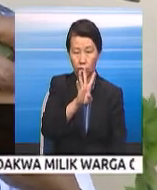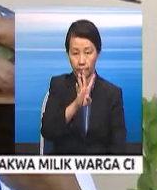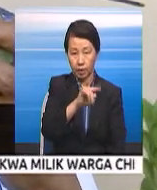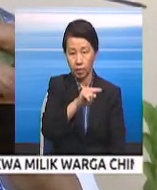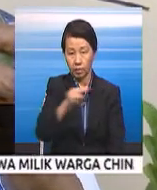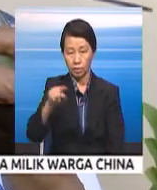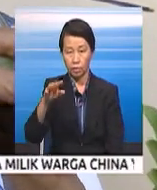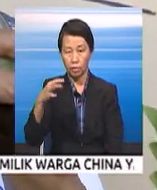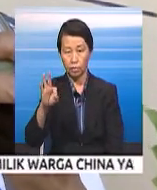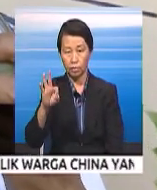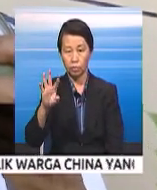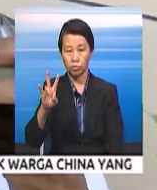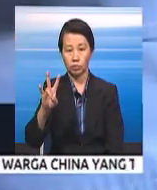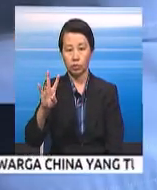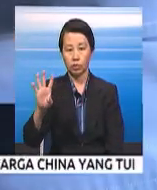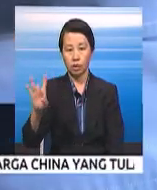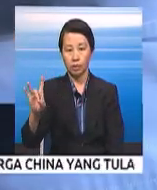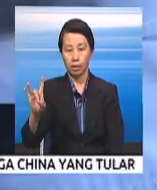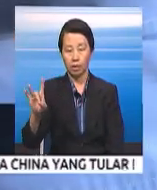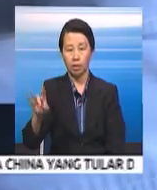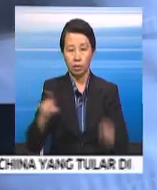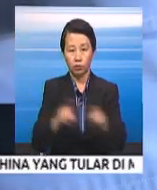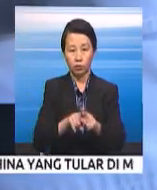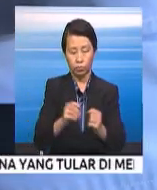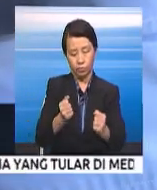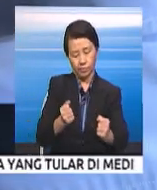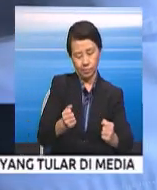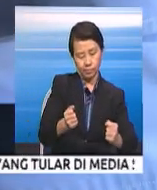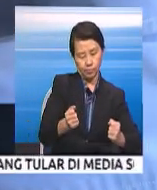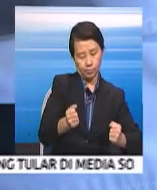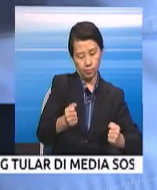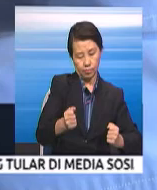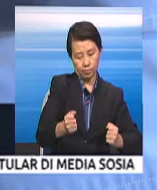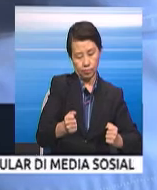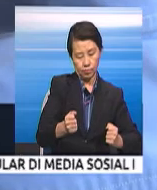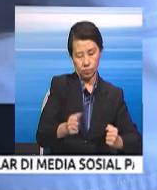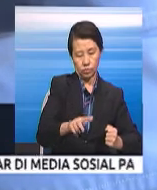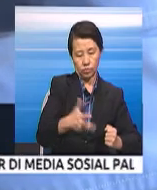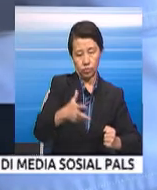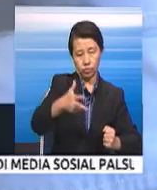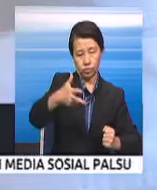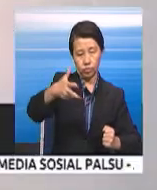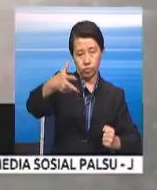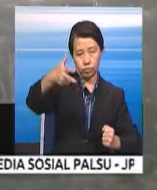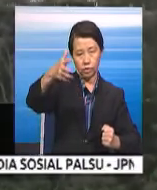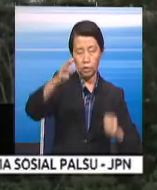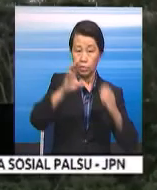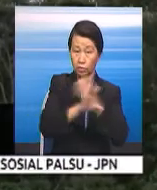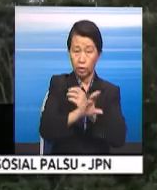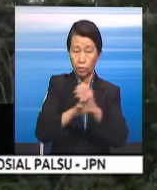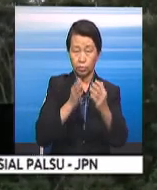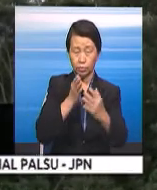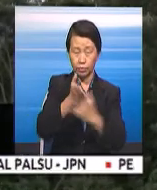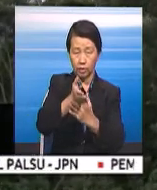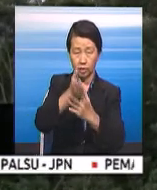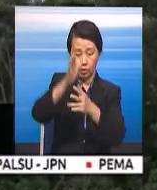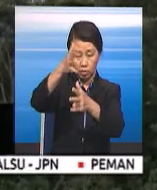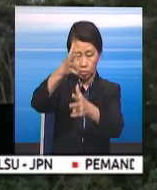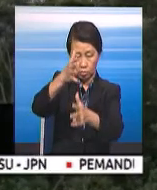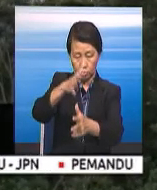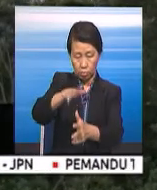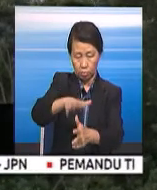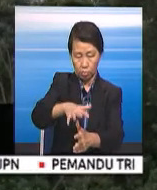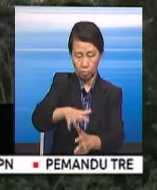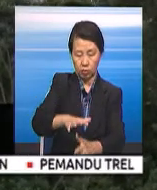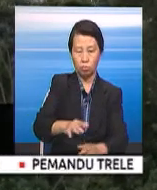hingga 1978. Sebagai juruterbang, tugasnya amat mencabar, apalagi terpaksa melalui dan mendarat di kawasan